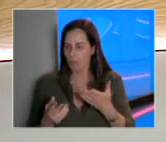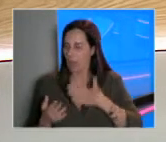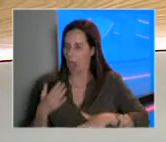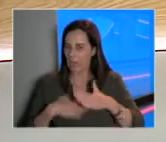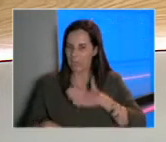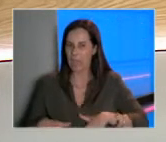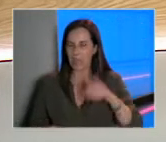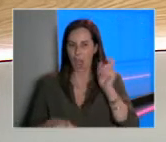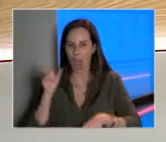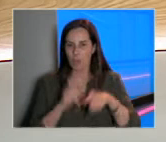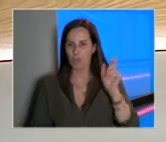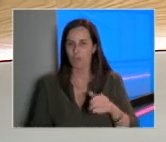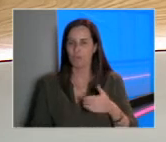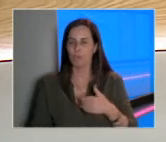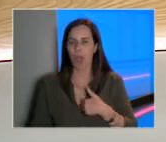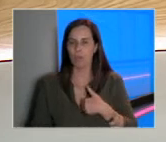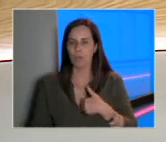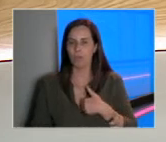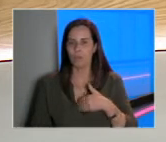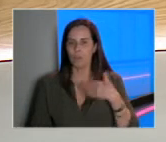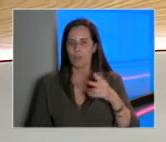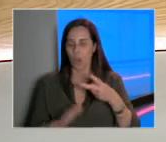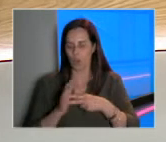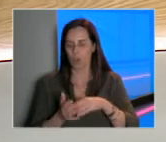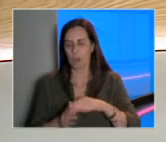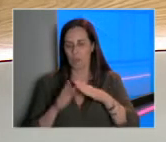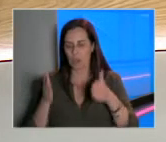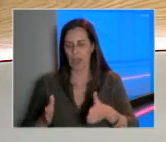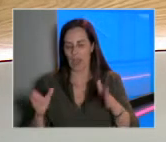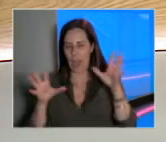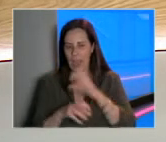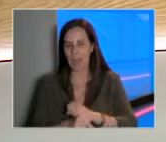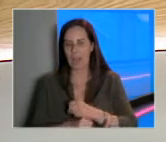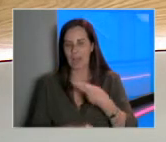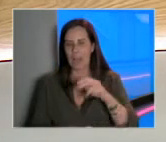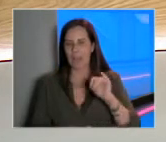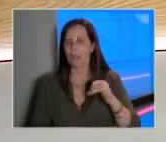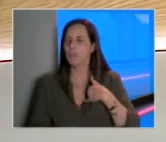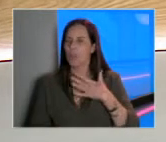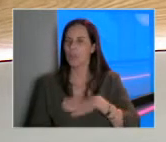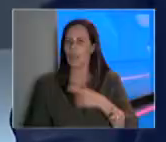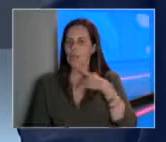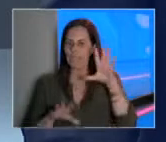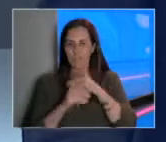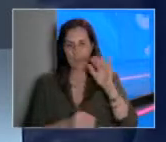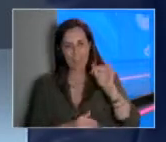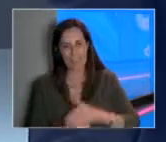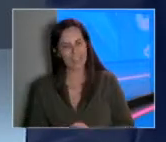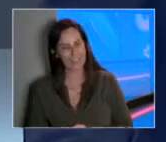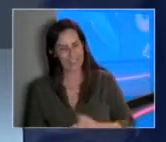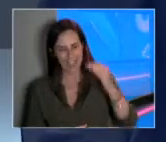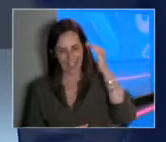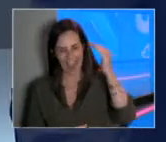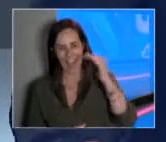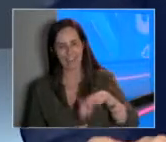את המצב, ואנחנו מיד אחרינו, יש כאן את התוכנית משכן לילה עם הני זובידה, ואנחנו רוצים להגיד לו ערב טוב, שלום לך הני. הני,